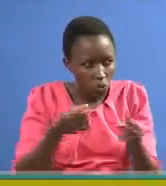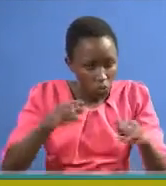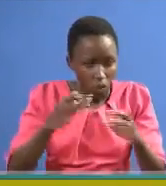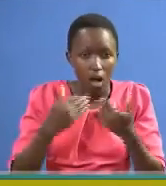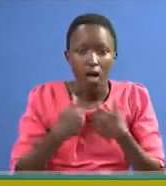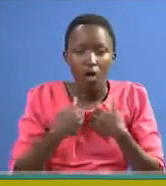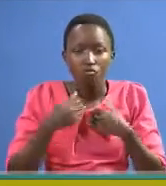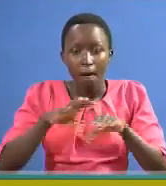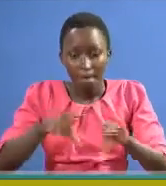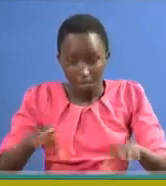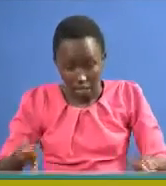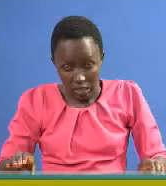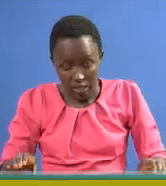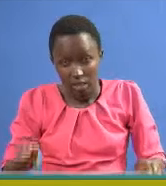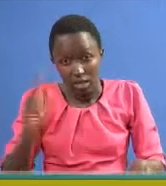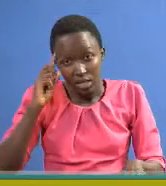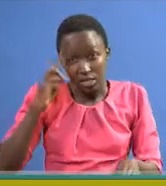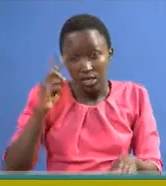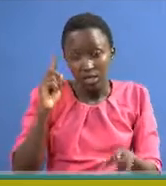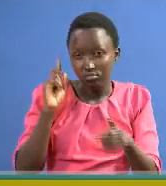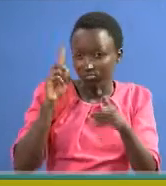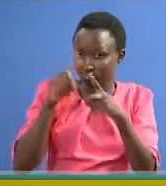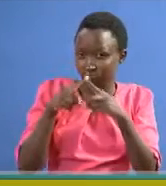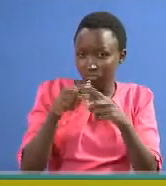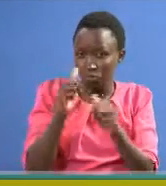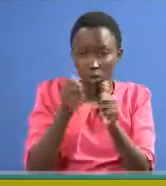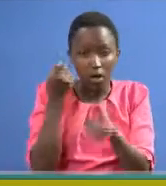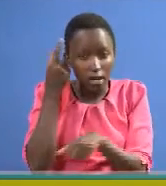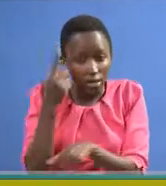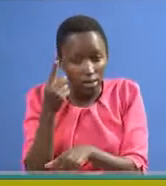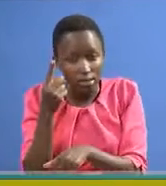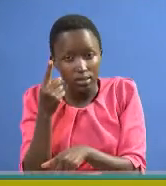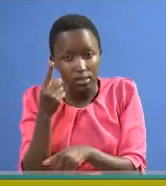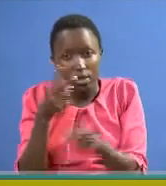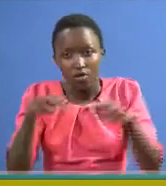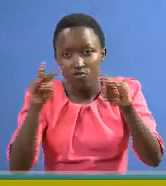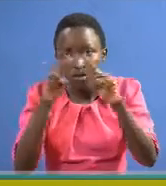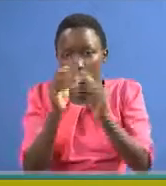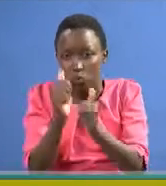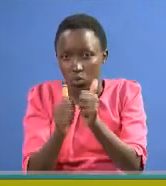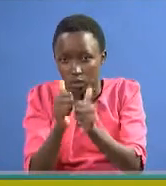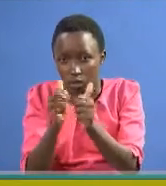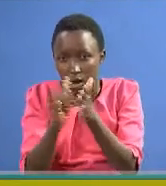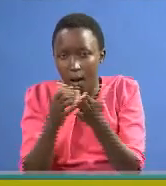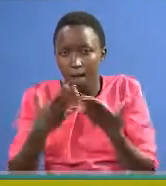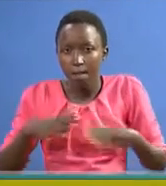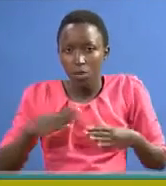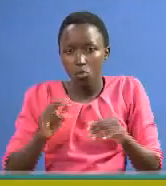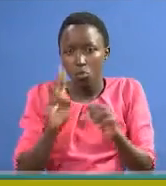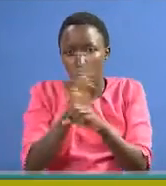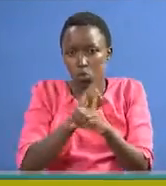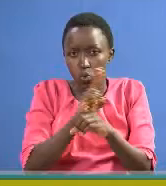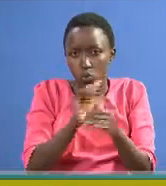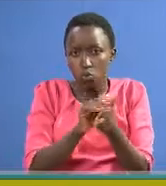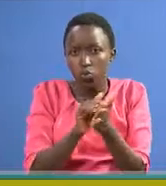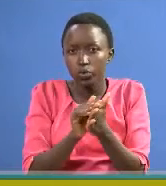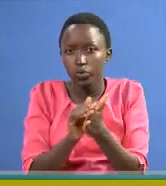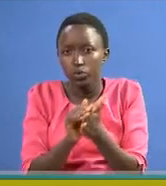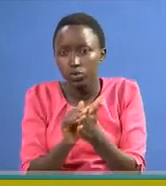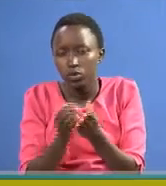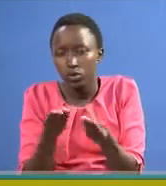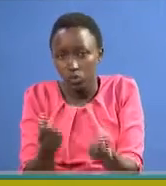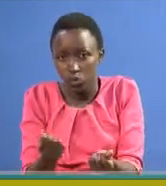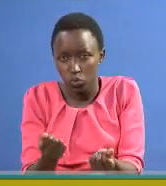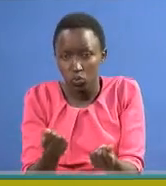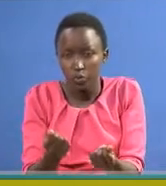trying to get into the market, I think the main thing first of all is to understand what is the value proposition to the people who are actually taking this particular solution